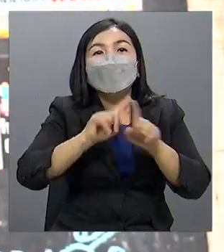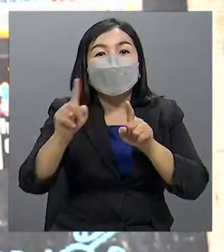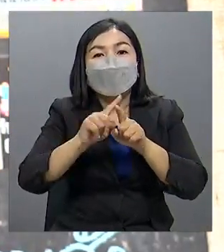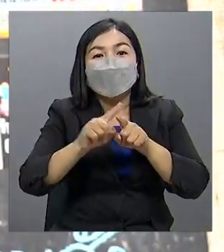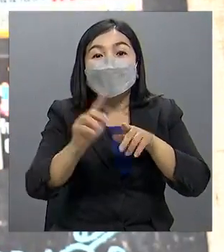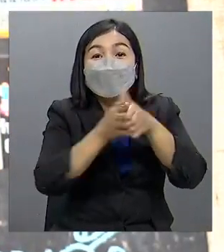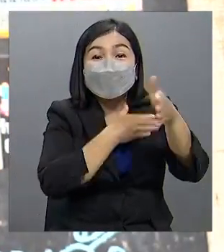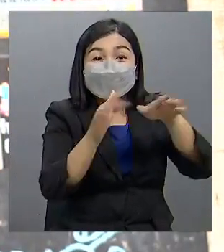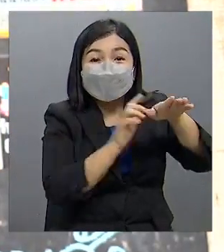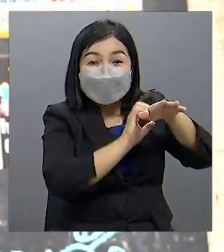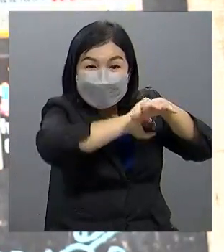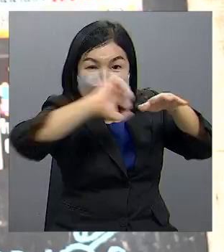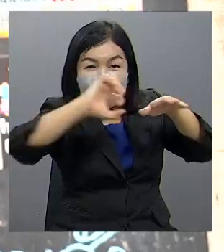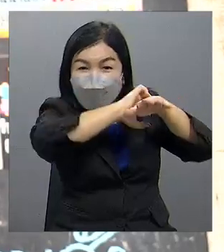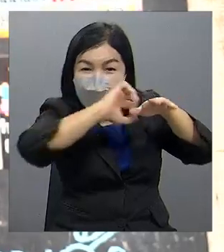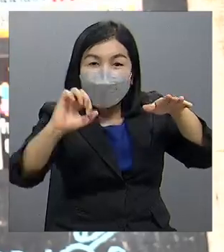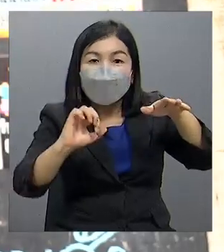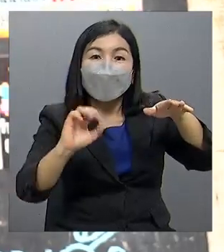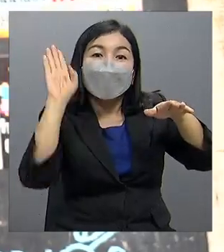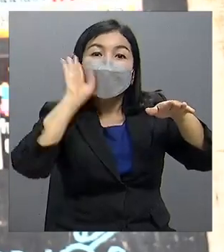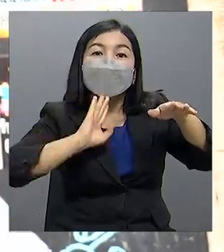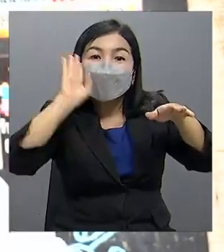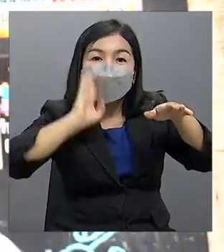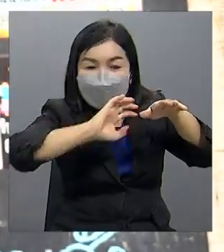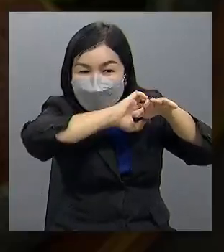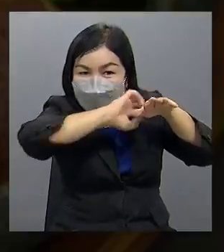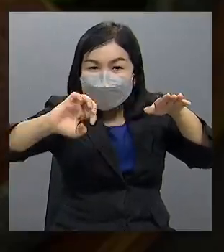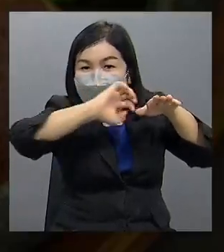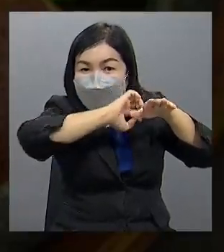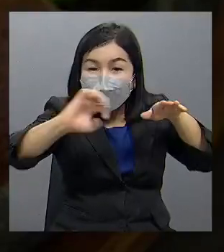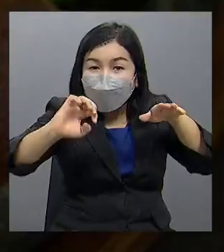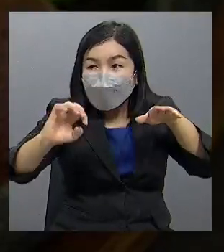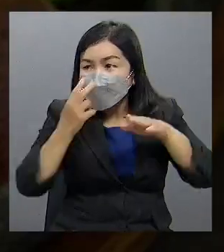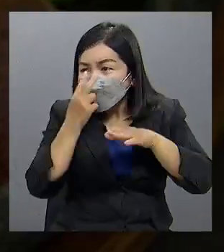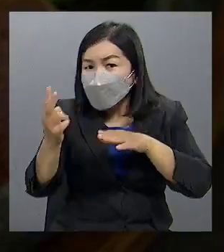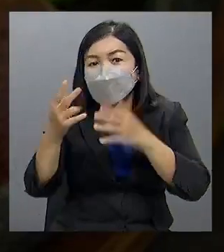ให้มันดูเก่าคลาสสิกครับผมได้แรงบันดาลใจมาจากกลุ่มโฟกที่อเมริกา